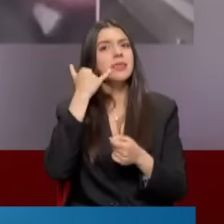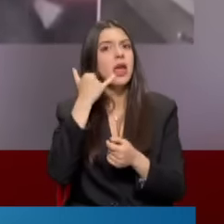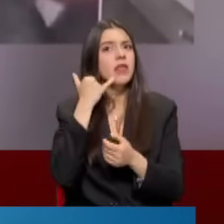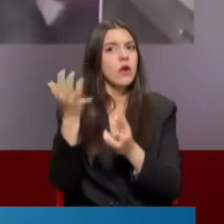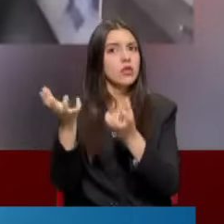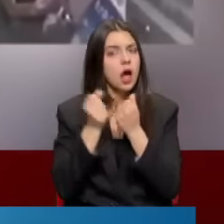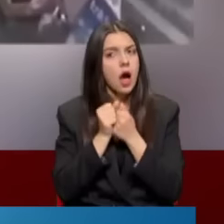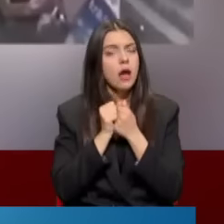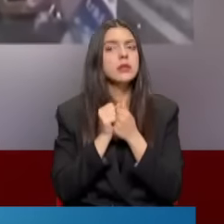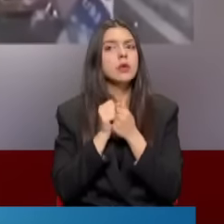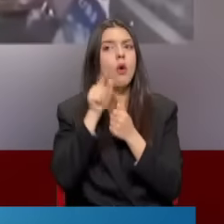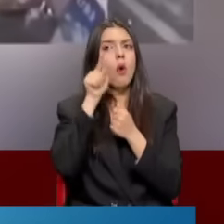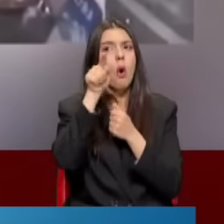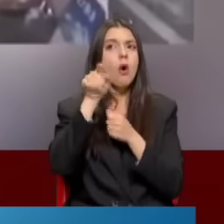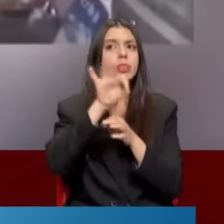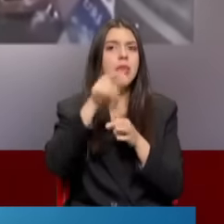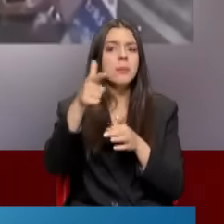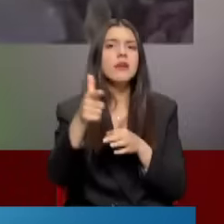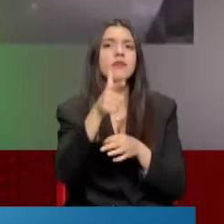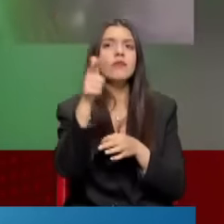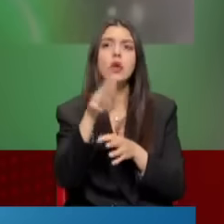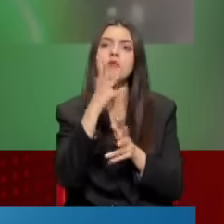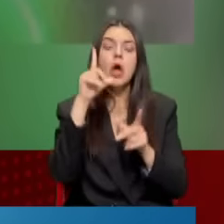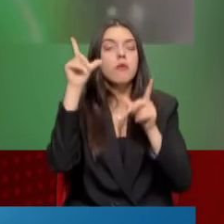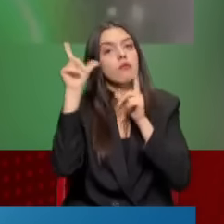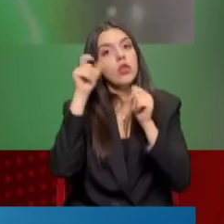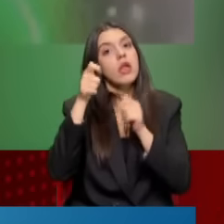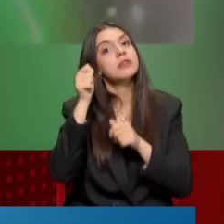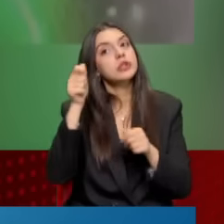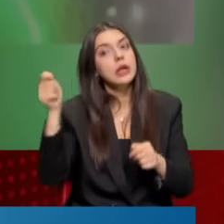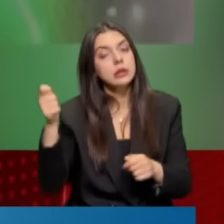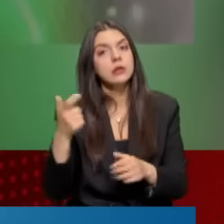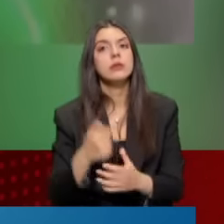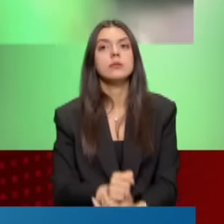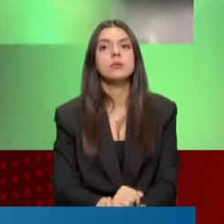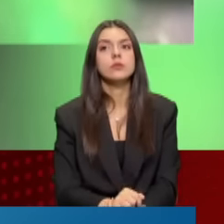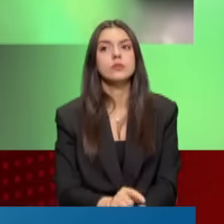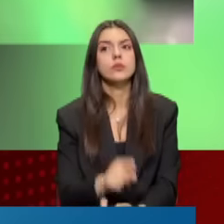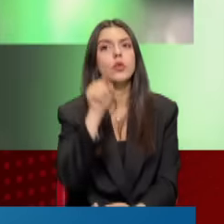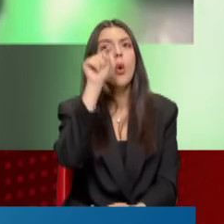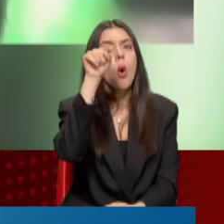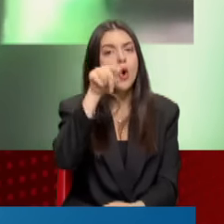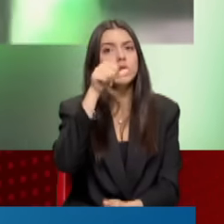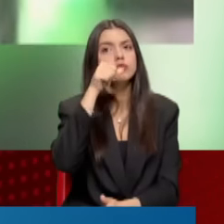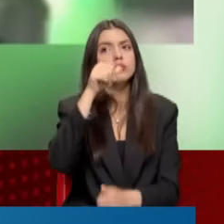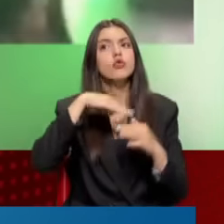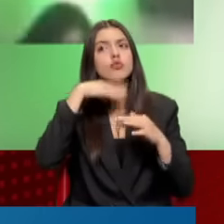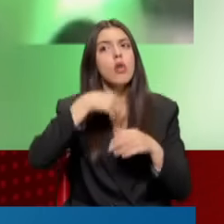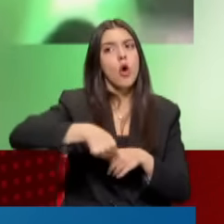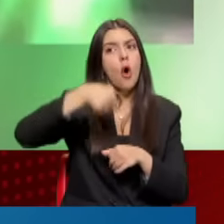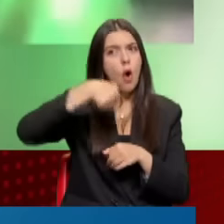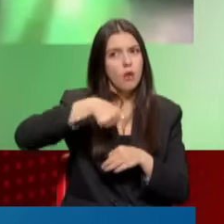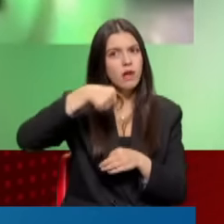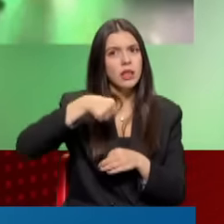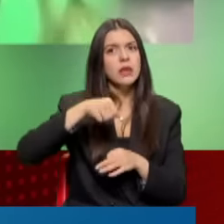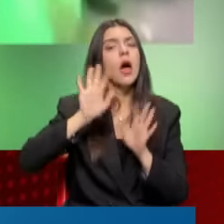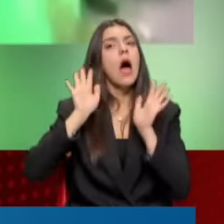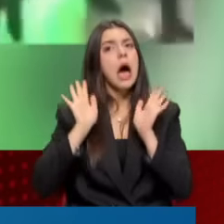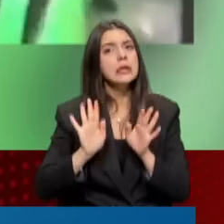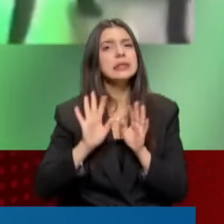aldı oranın videosunu veya fotoğrafını çekti oradaki su dolu kovaların